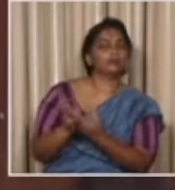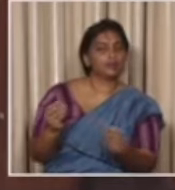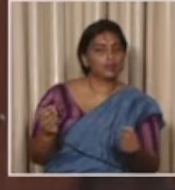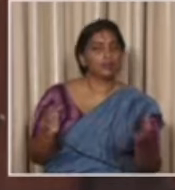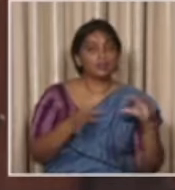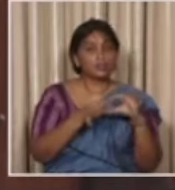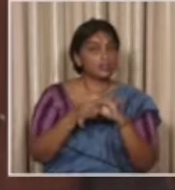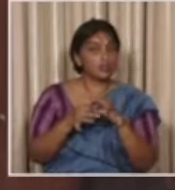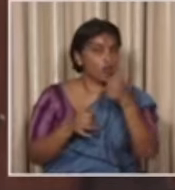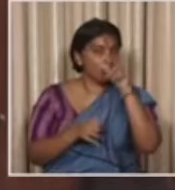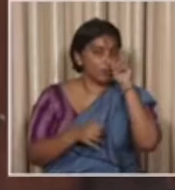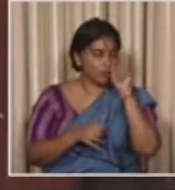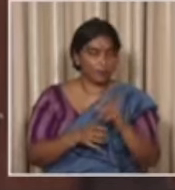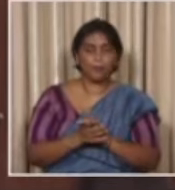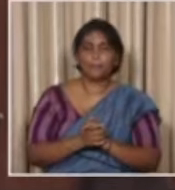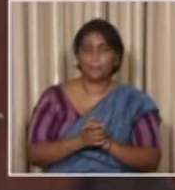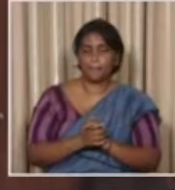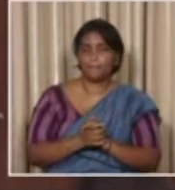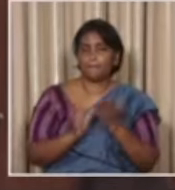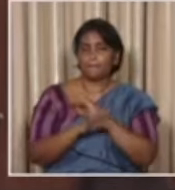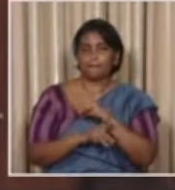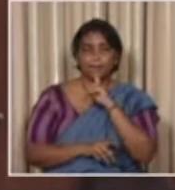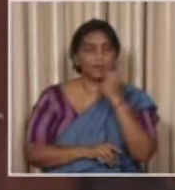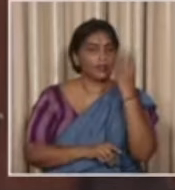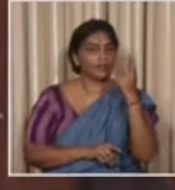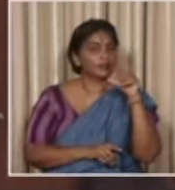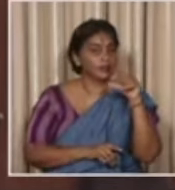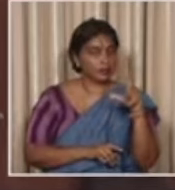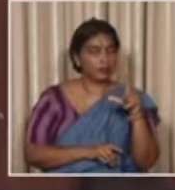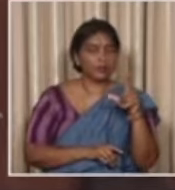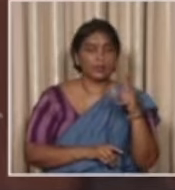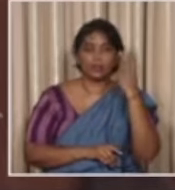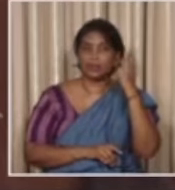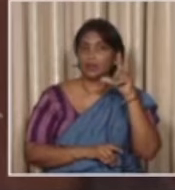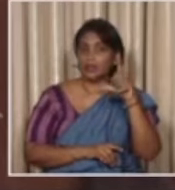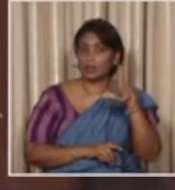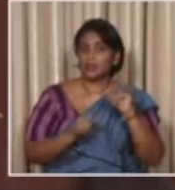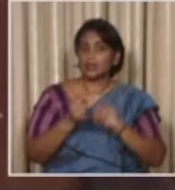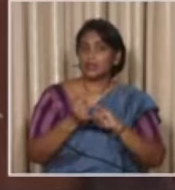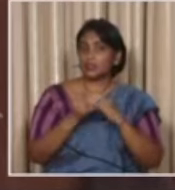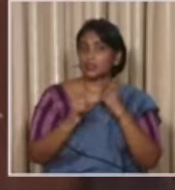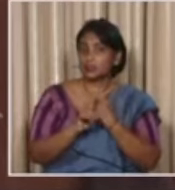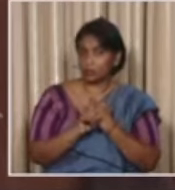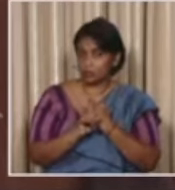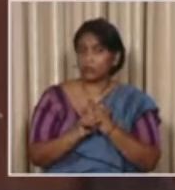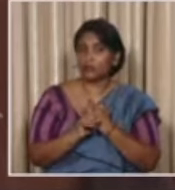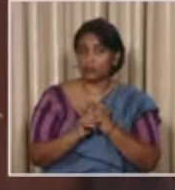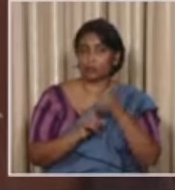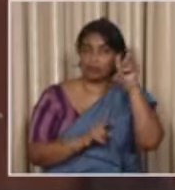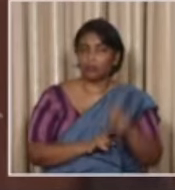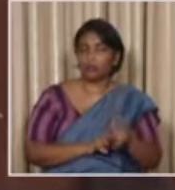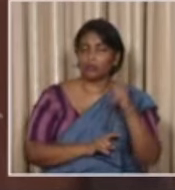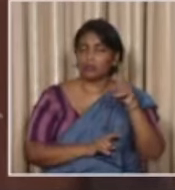මේ සම්බන්ධය හොඳට බලාගන්න. ඊට පස්සේ මම ඉස්සෙල්ලා කිව්වගේ 2007 වර්ෂයේ සදීෂ් කුමාර් සඳිරරාස කියලා